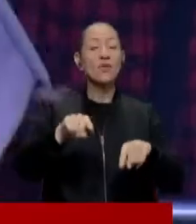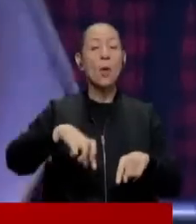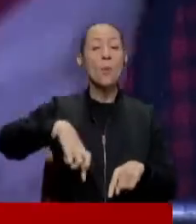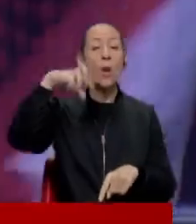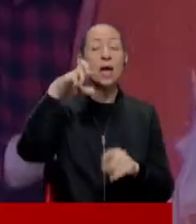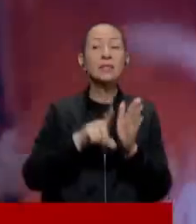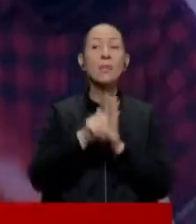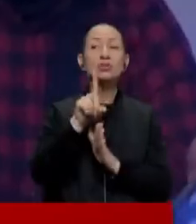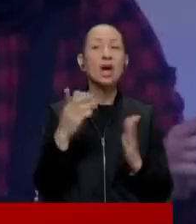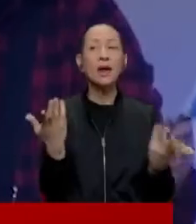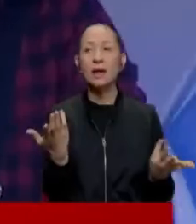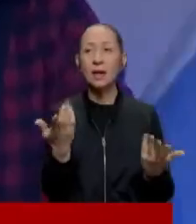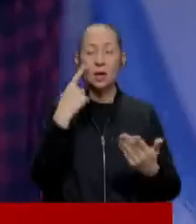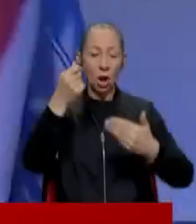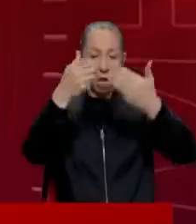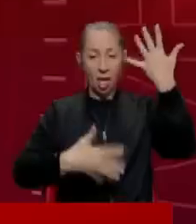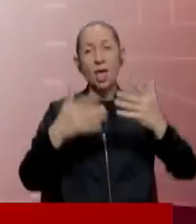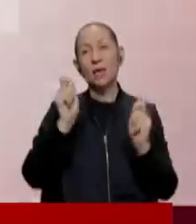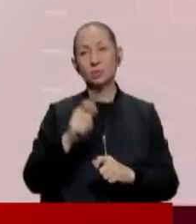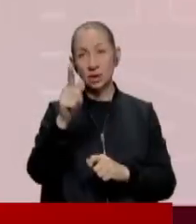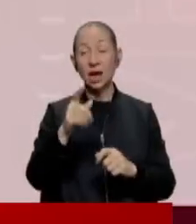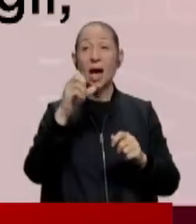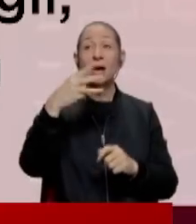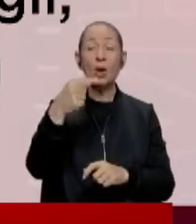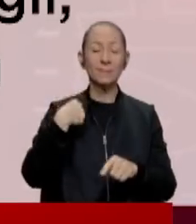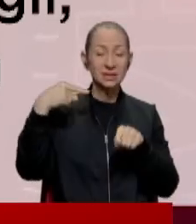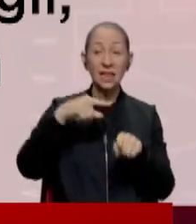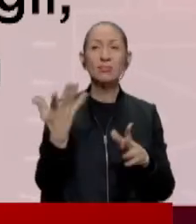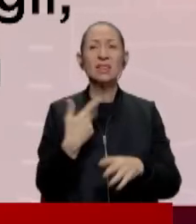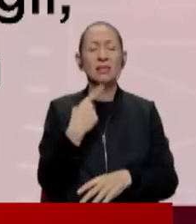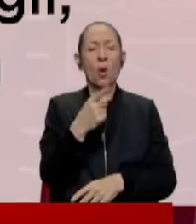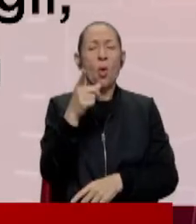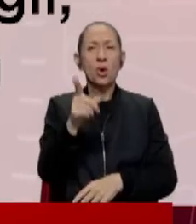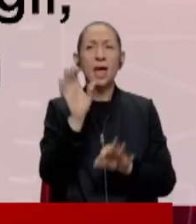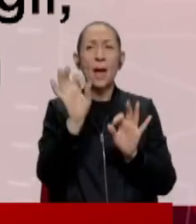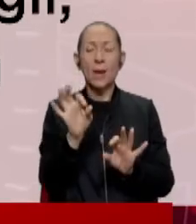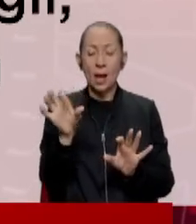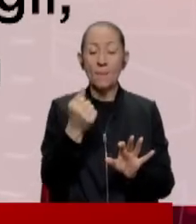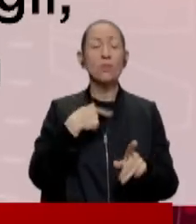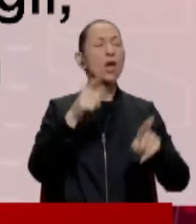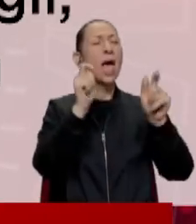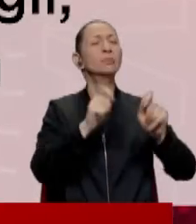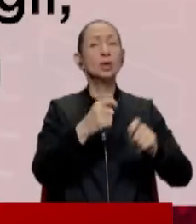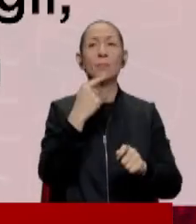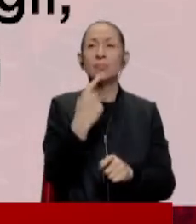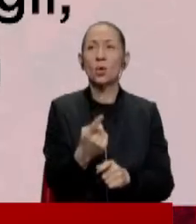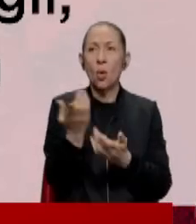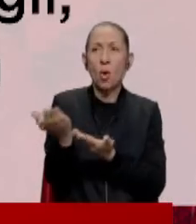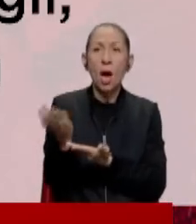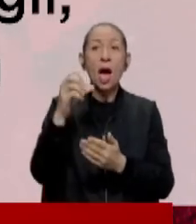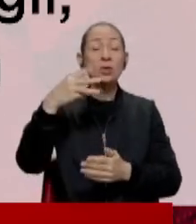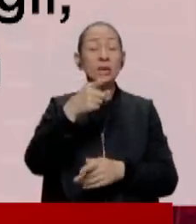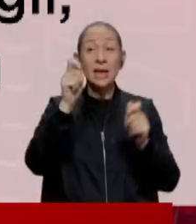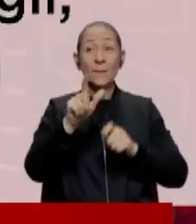başarı sıralamasına göre yapacağız Erdoğan bizi izliyor Biz ne dersek oradan kapıp Ben bunu yapacağım deme noktasına geldi